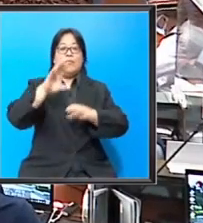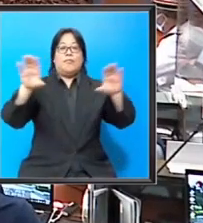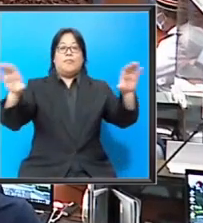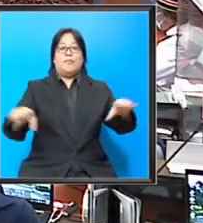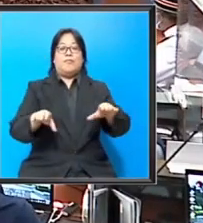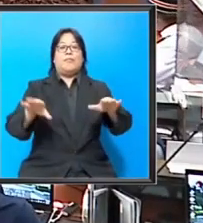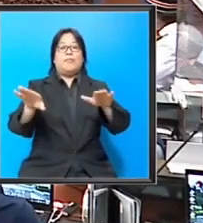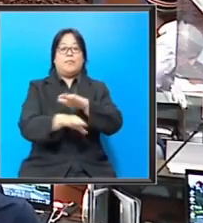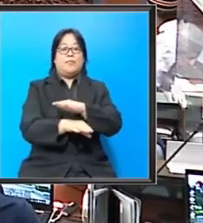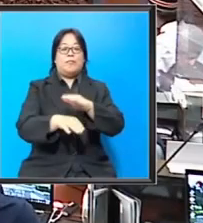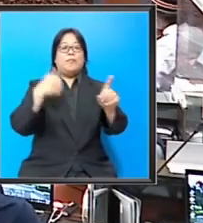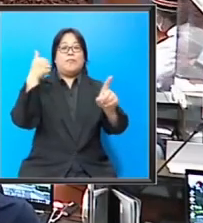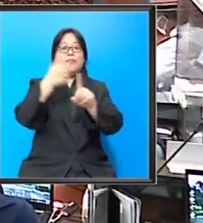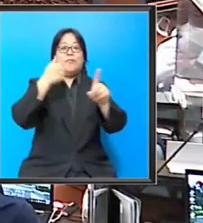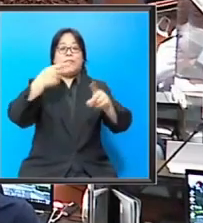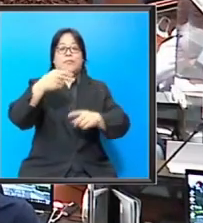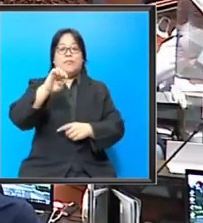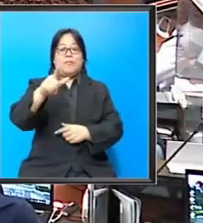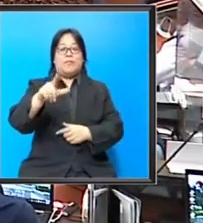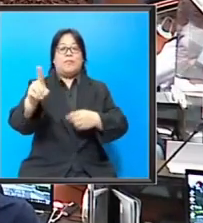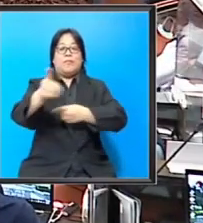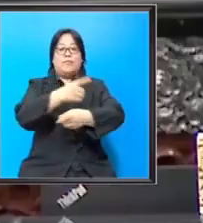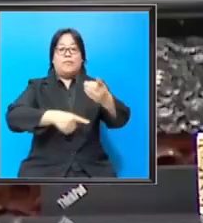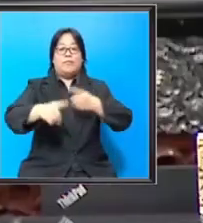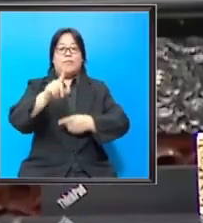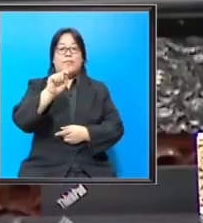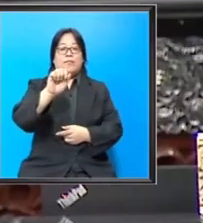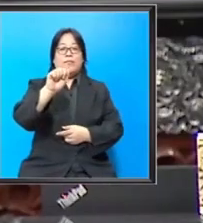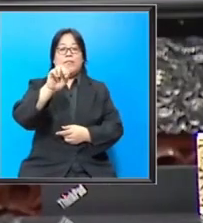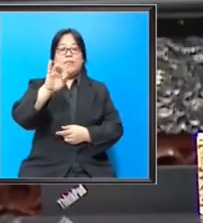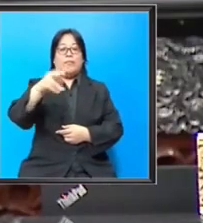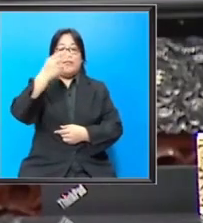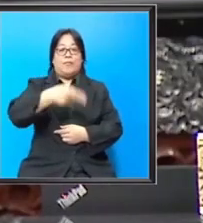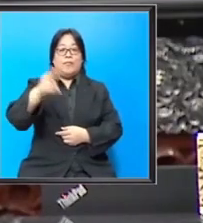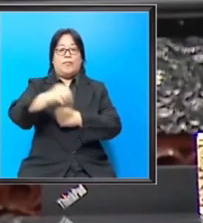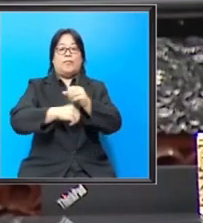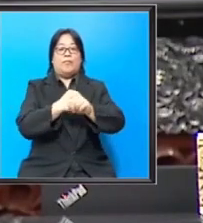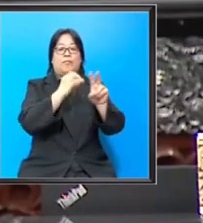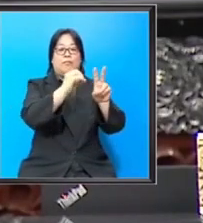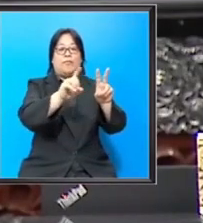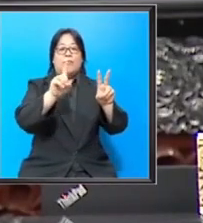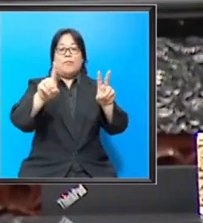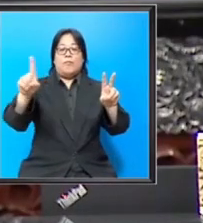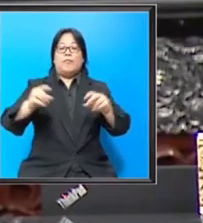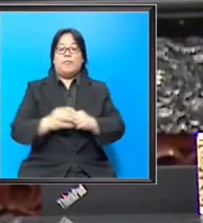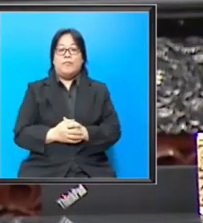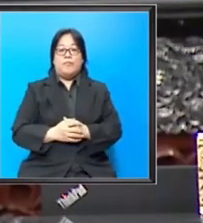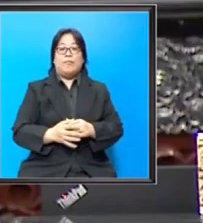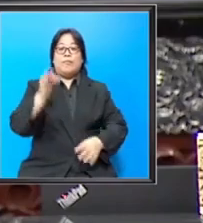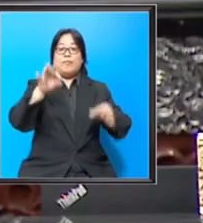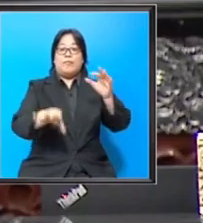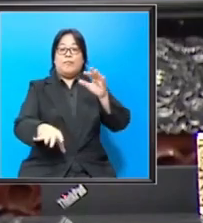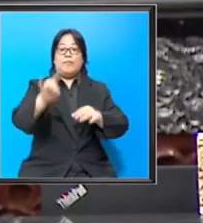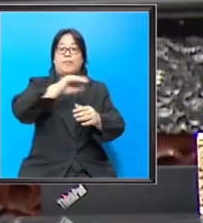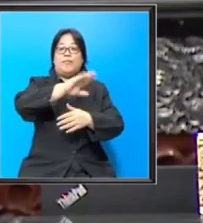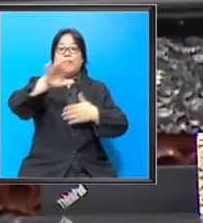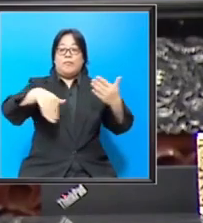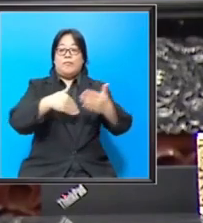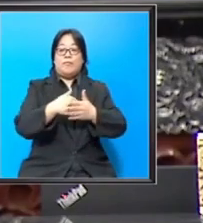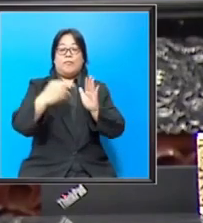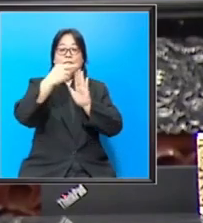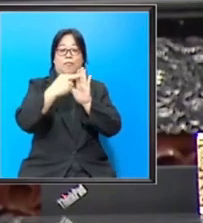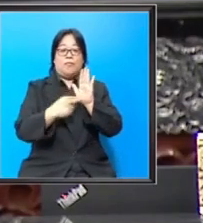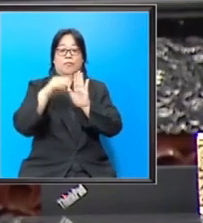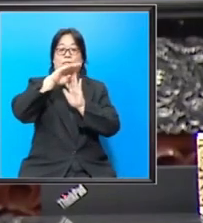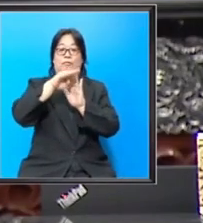dijalankan dibawah perintah prihal dagangan takrimah laut 2011 sekiranya didapati bahwa semua produk